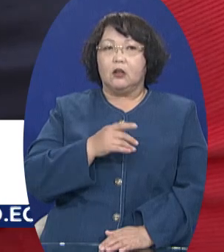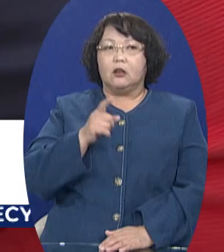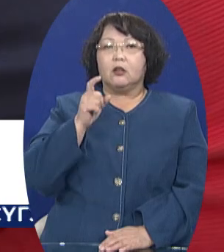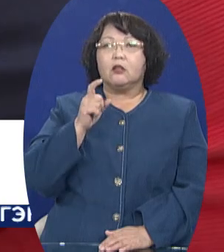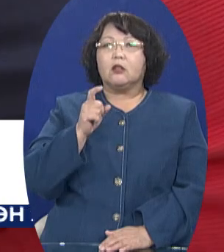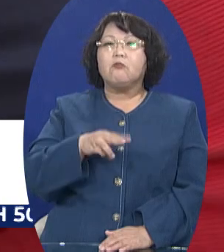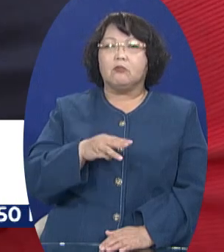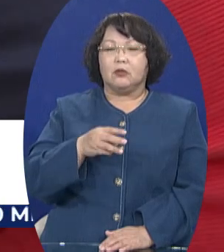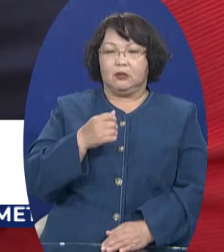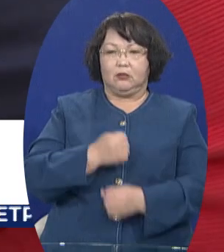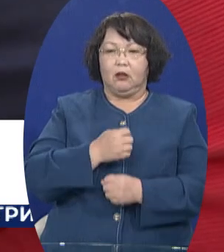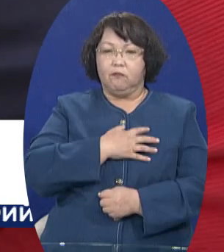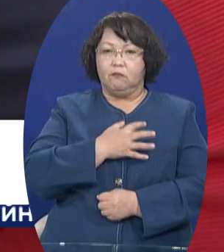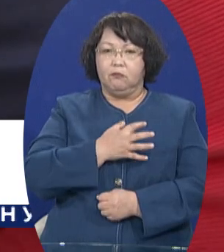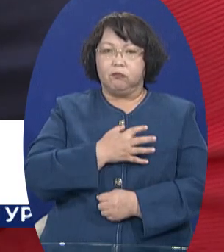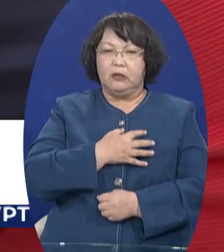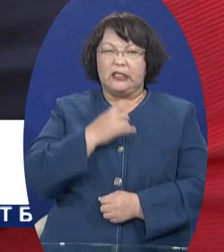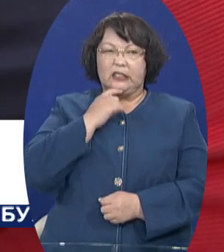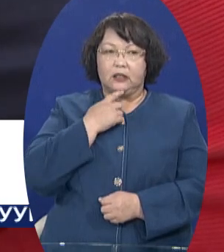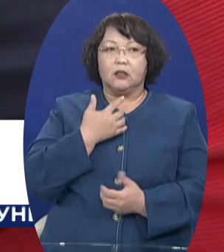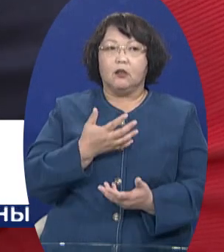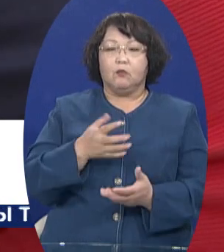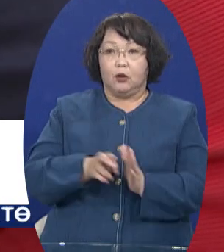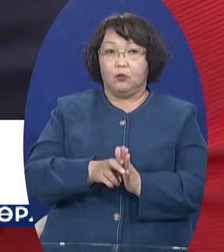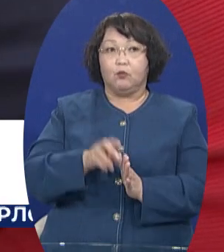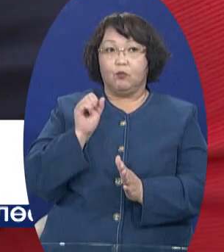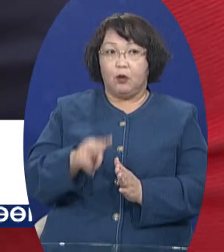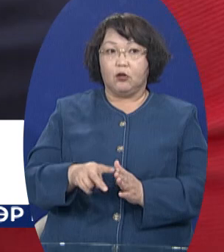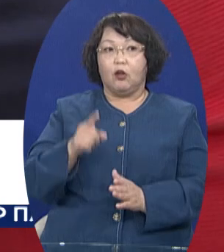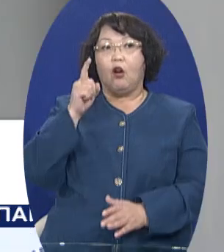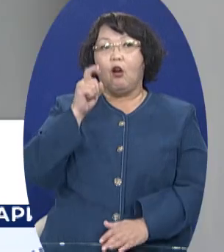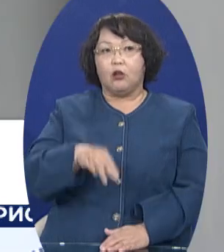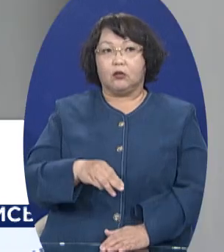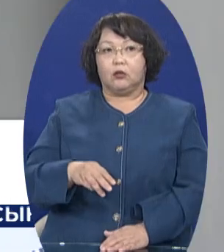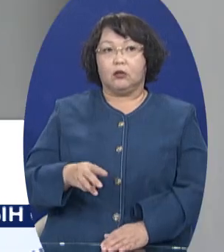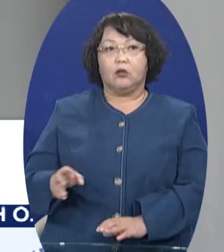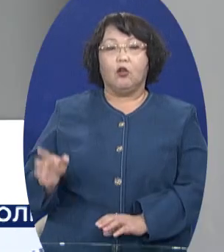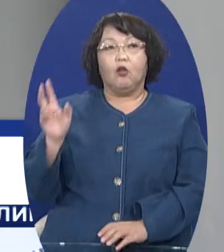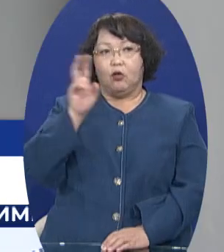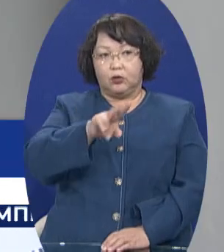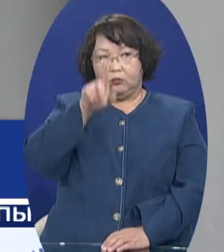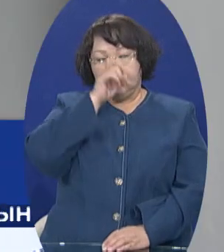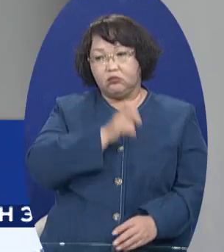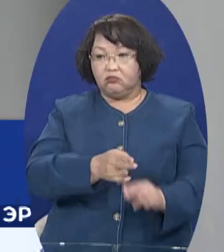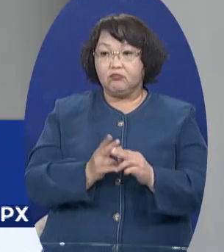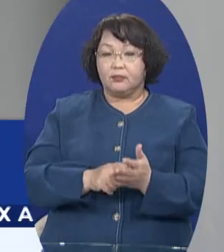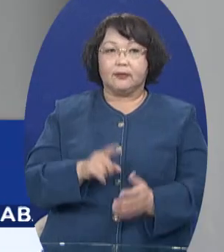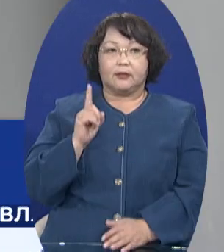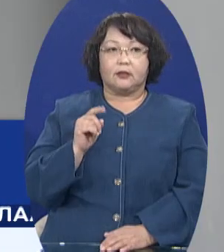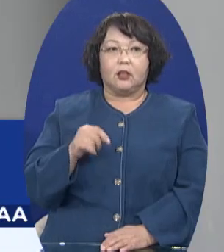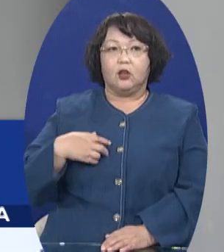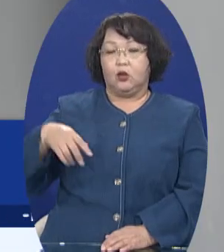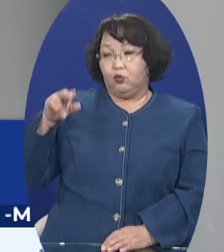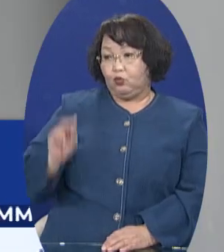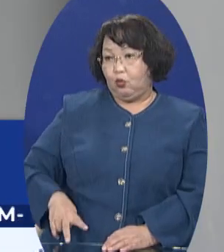өгье. Тогтмол хэрглэж байгаа хоёр боломжоор хурдан хот руу ирж үзүүлэх ёстой шүү. За. За би яг энэ хоёр имч дээр ингээд дүүтэйгээ ингээд цуг орж ирээ